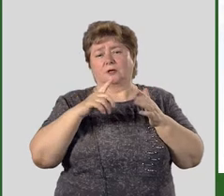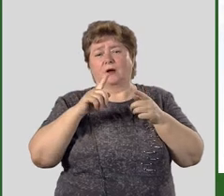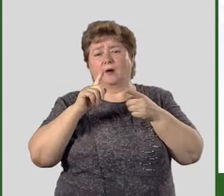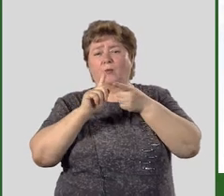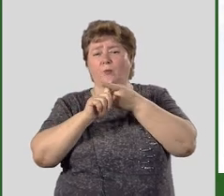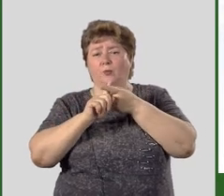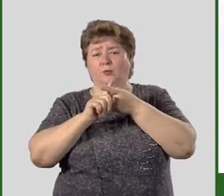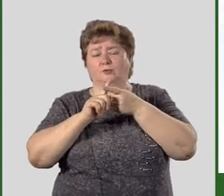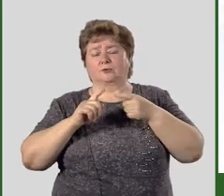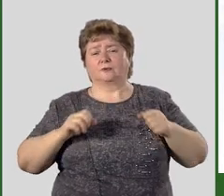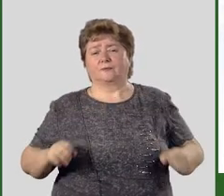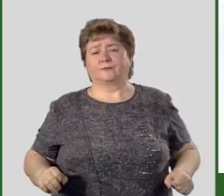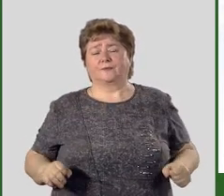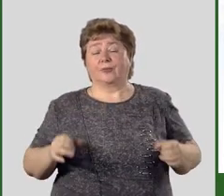градусов.